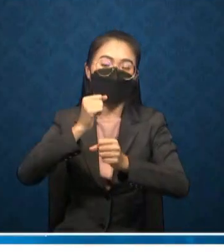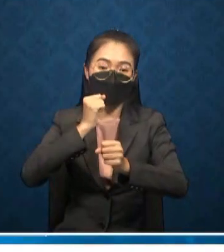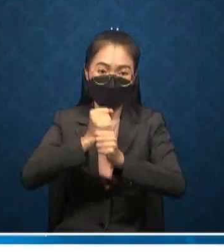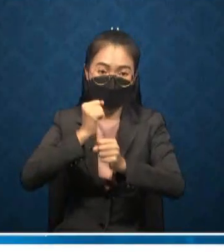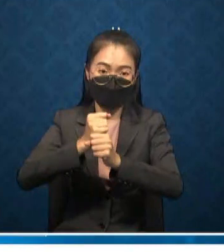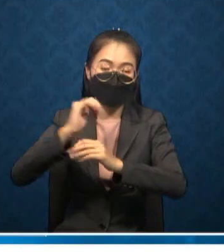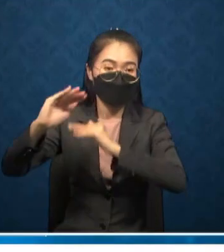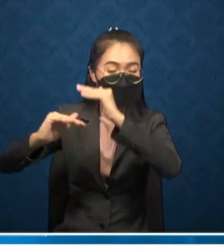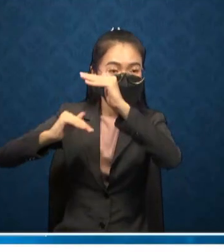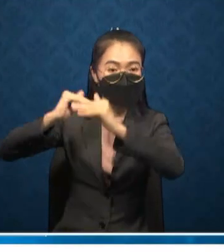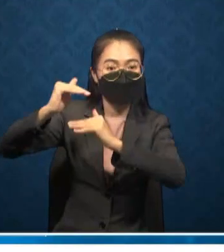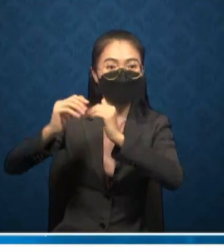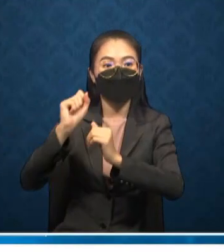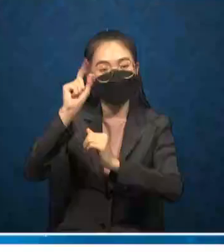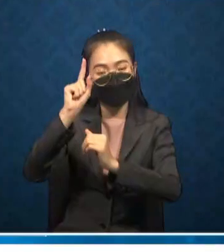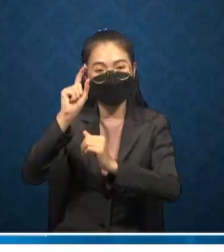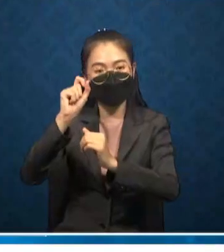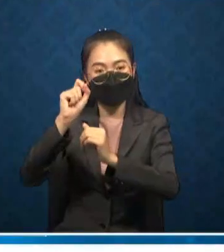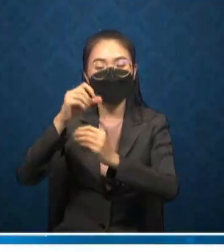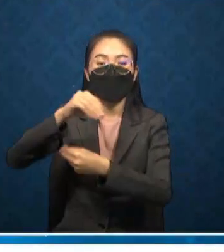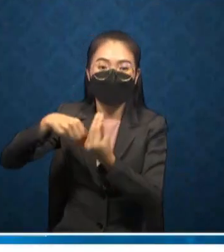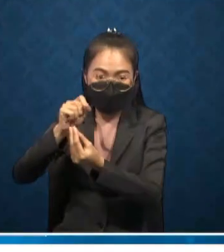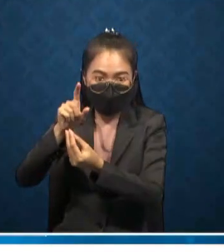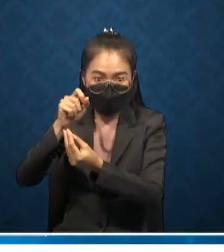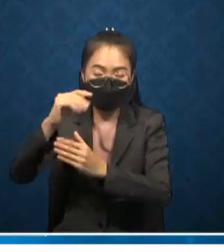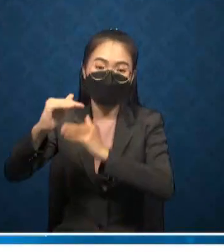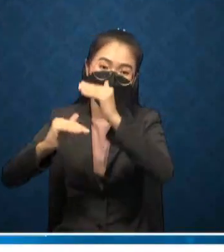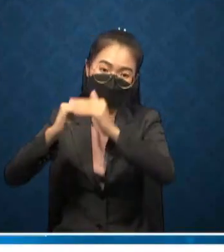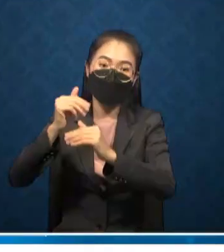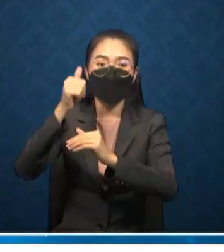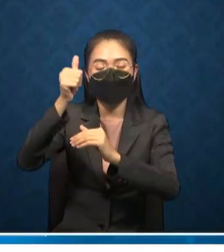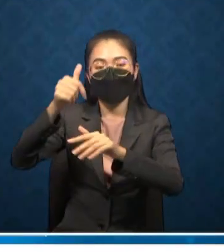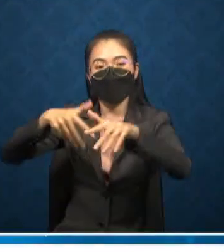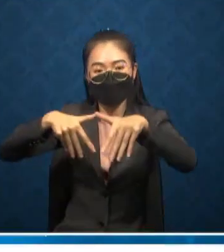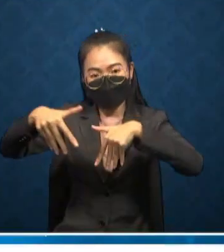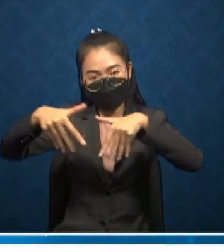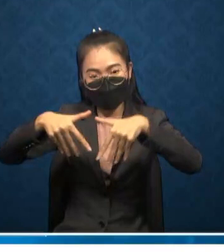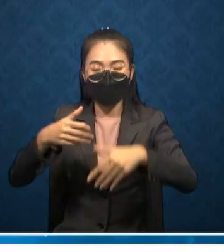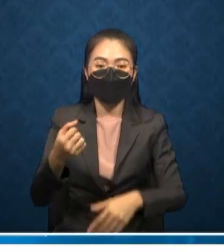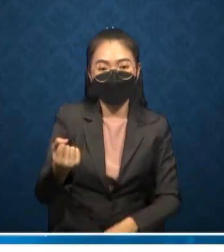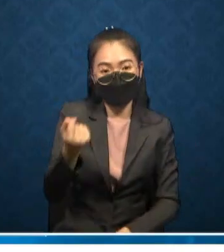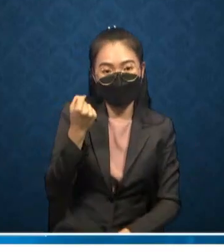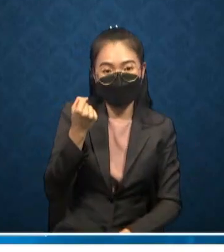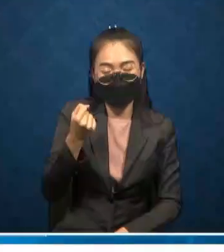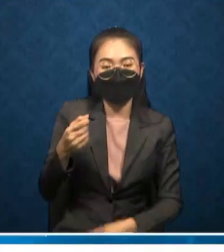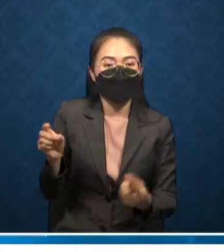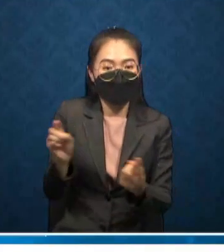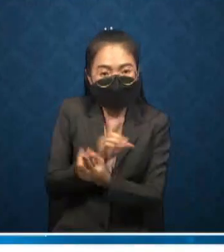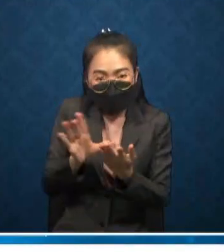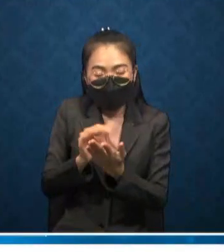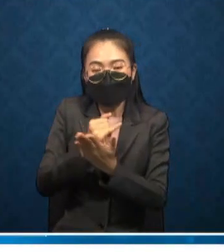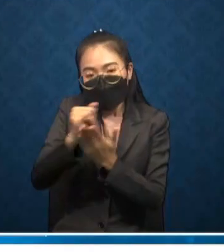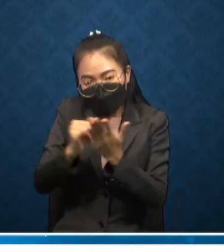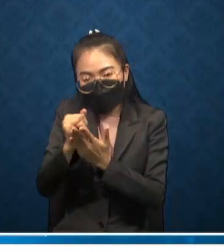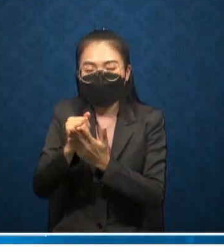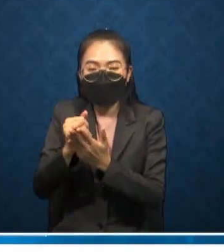นะคะจะเห็นว่าเศรษฐกิจฐานรากจะเติบโตชุมชนจะเข้มแข็งวัฒนธรรมท้องถิ่นจะ